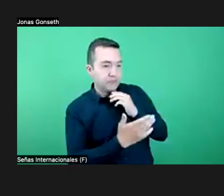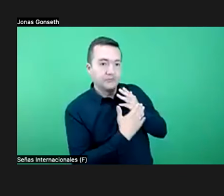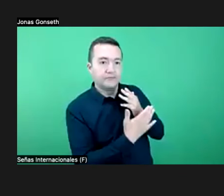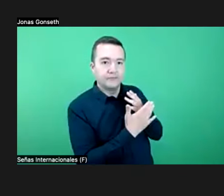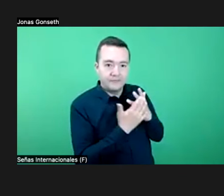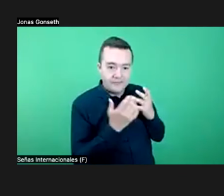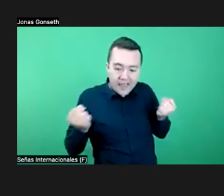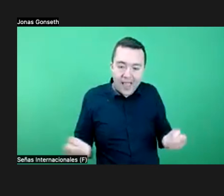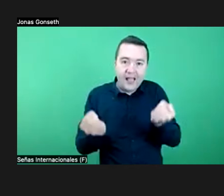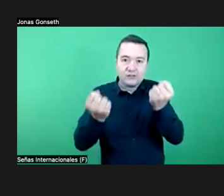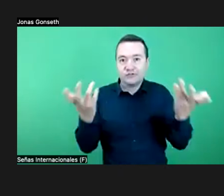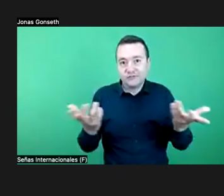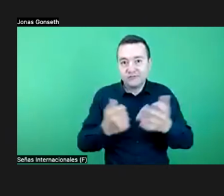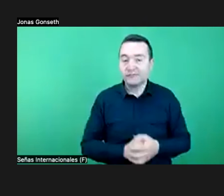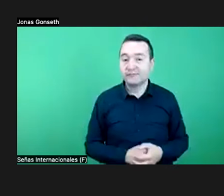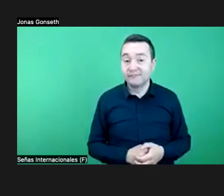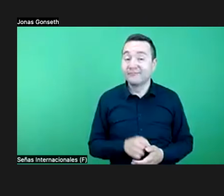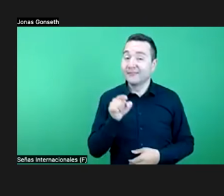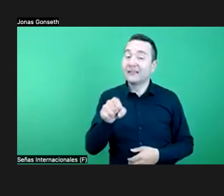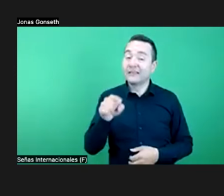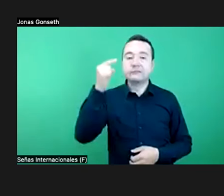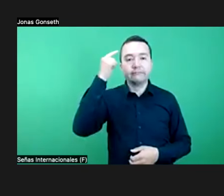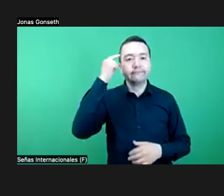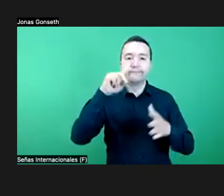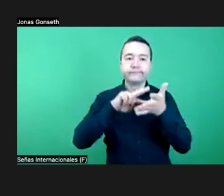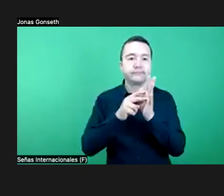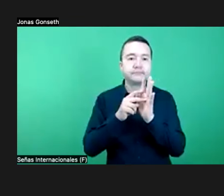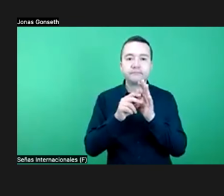il est indispensable de s'engager.